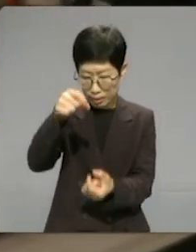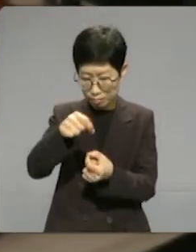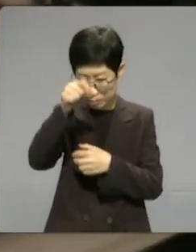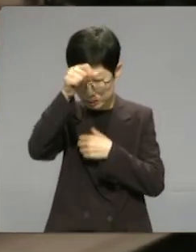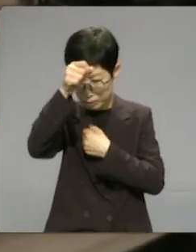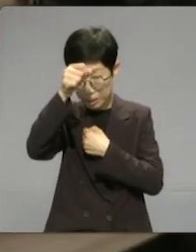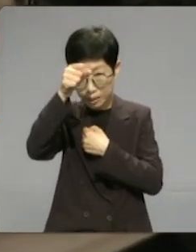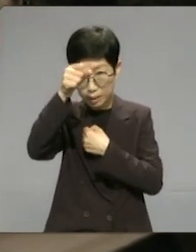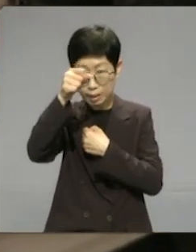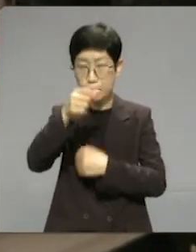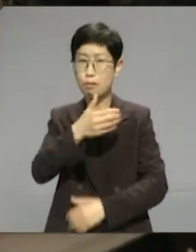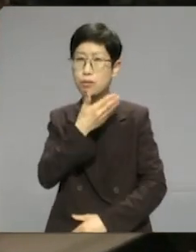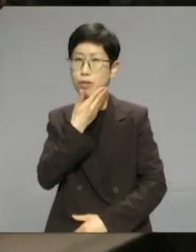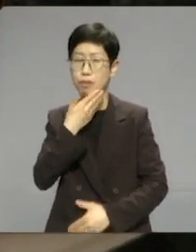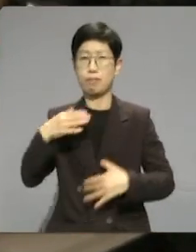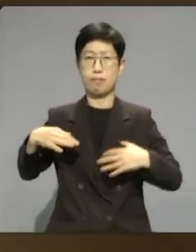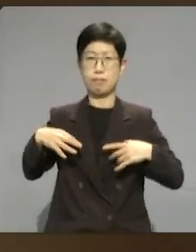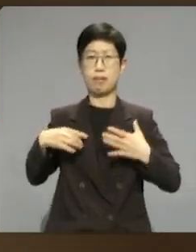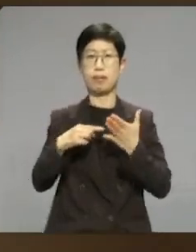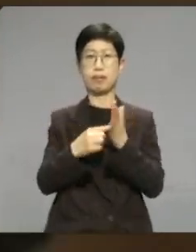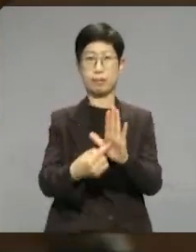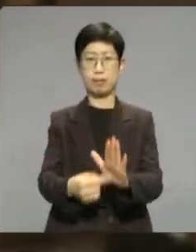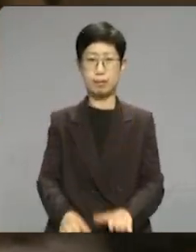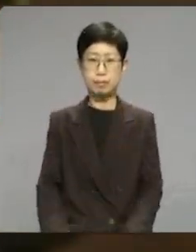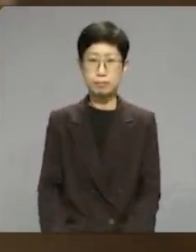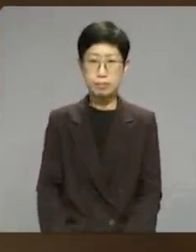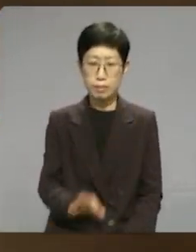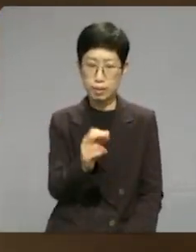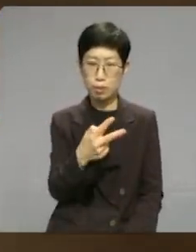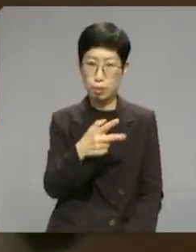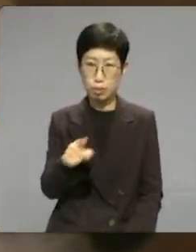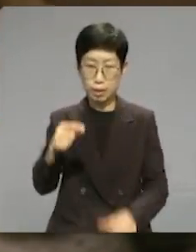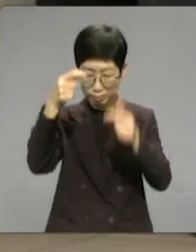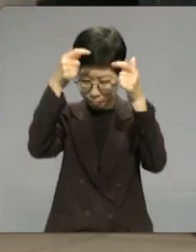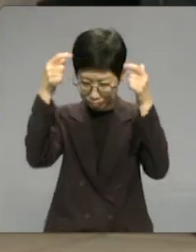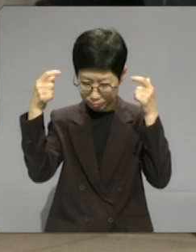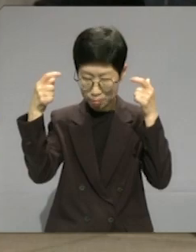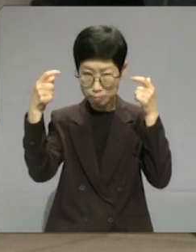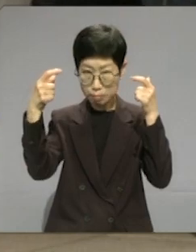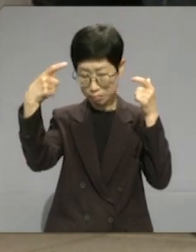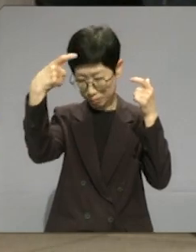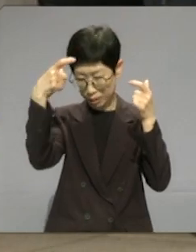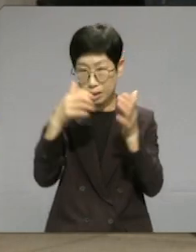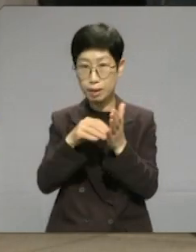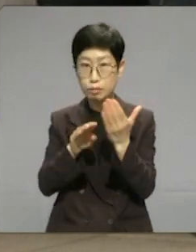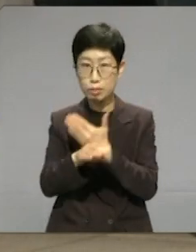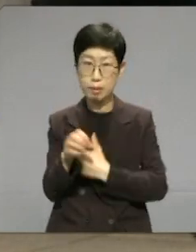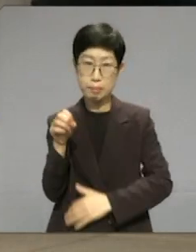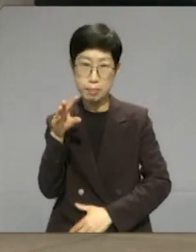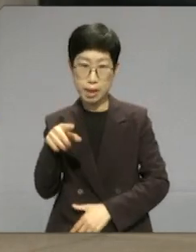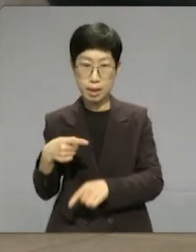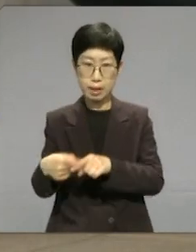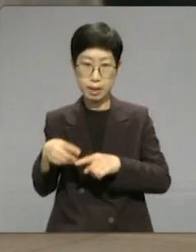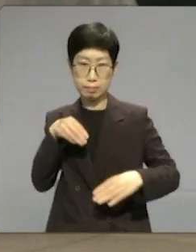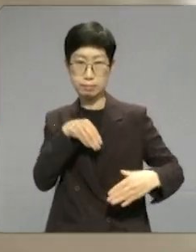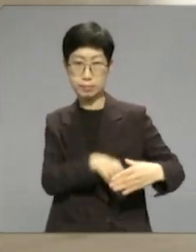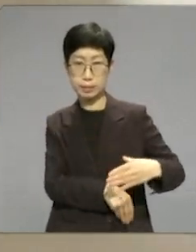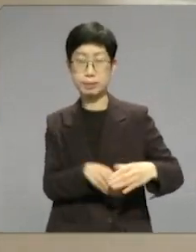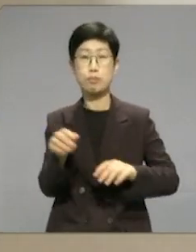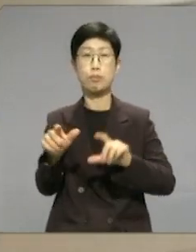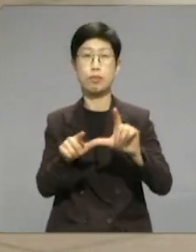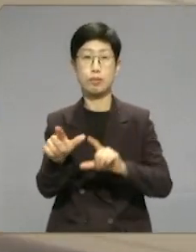다리를 뻗으며 귀여움을 자랑하는데요. 캐릭터 요다 머리띠를 착용하고 광선검을 허리에 착용한 모습. 또